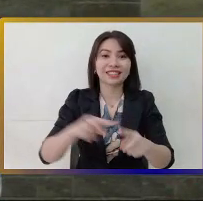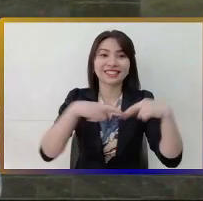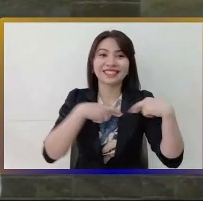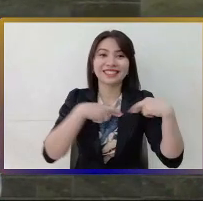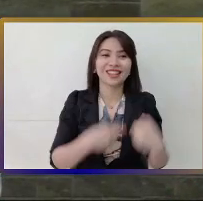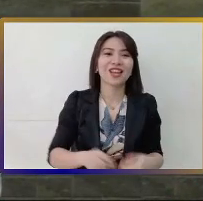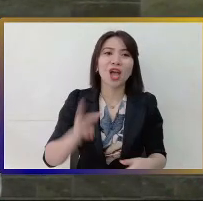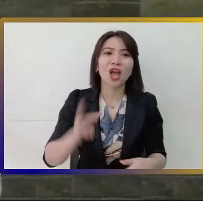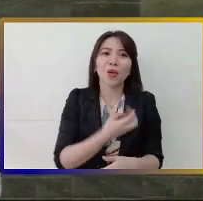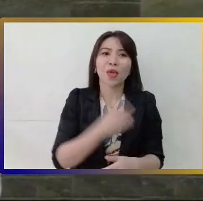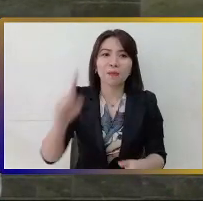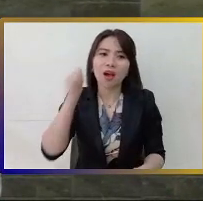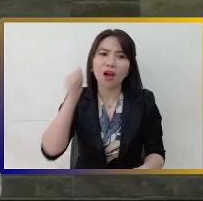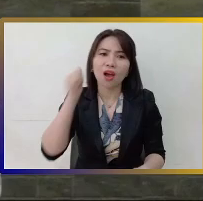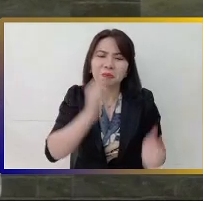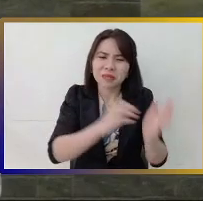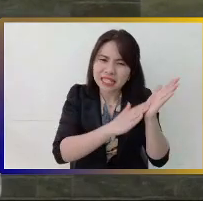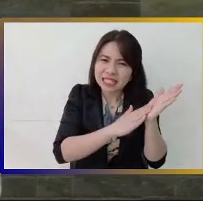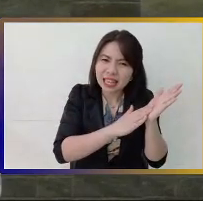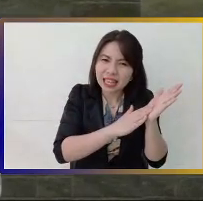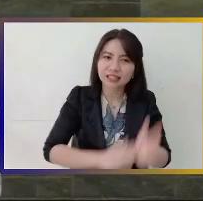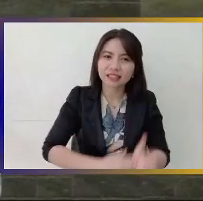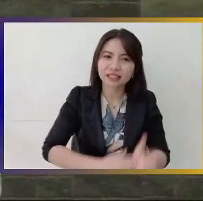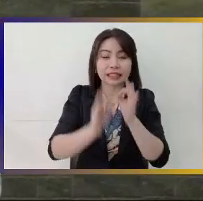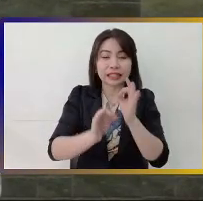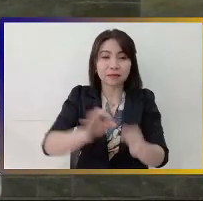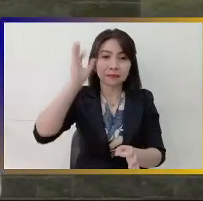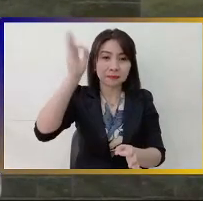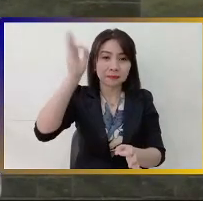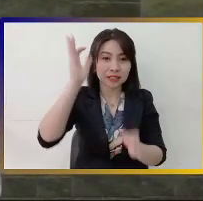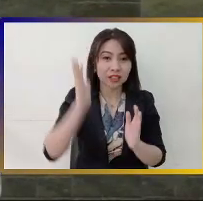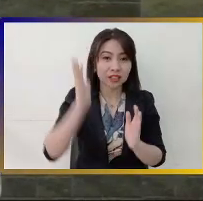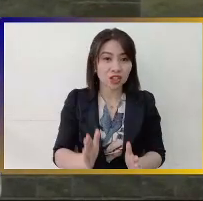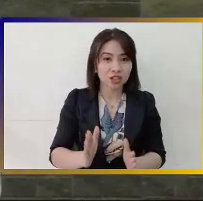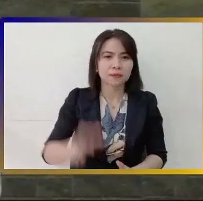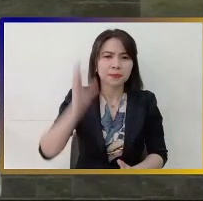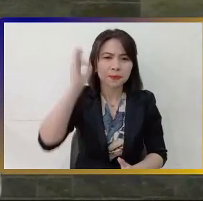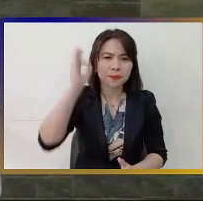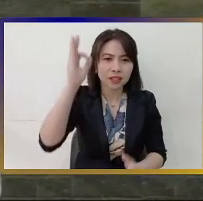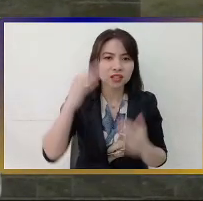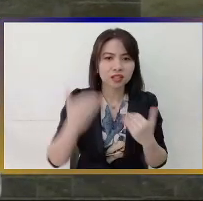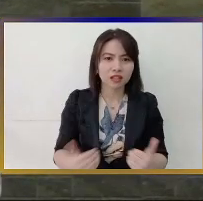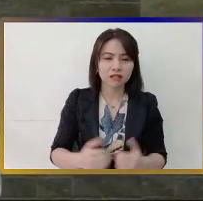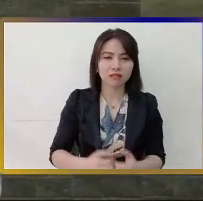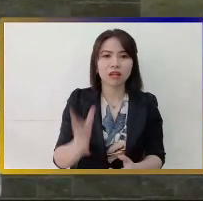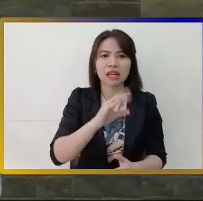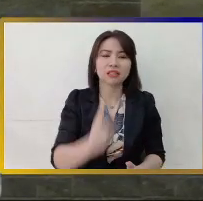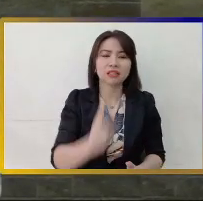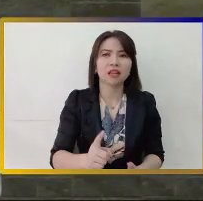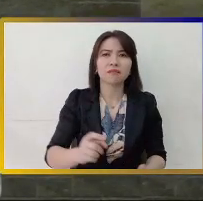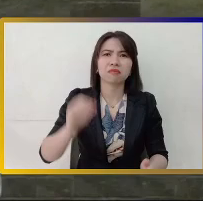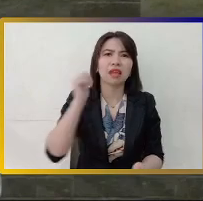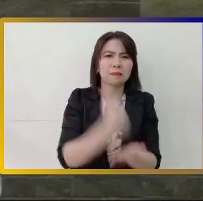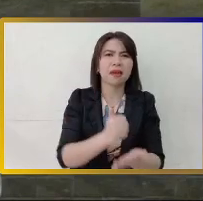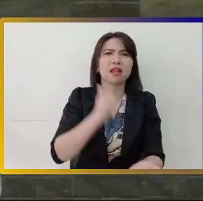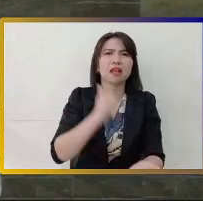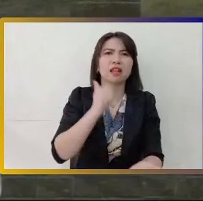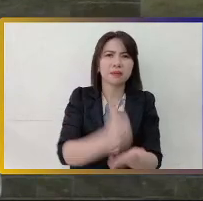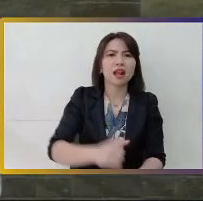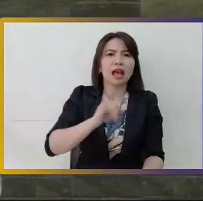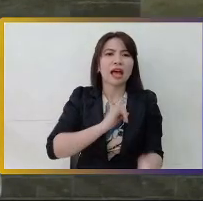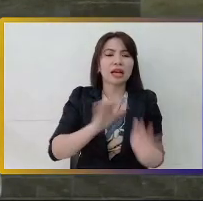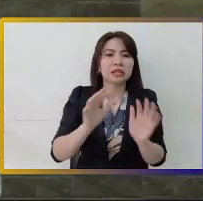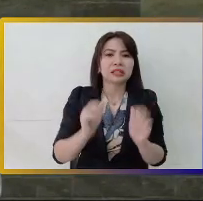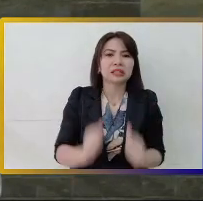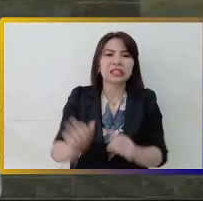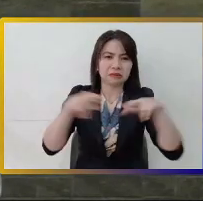Every time I listen to the preaching of other preachers, lagi kong sinasabi, oh God, yeah, makakarinig na lang ako ng inyong salita